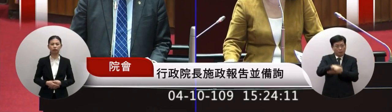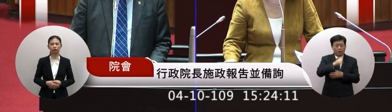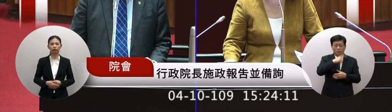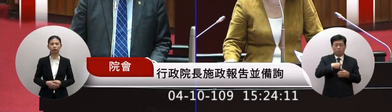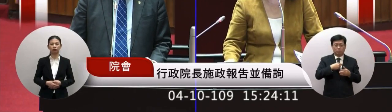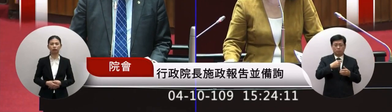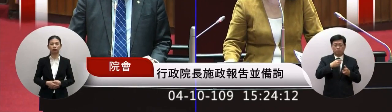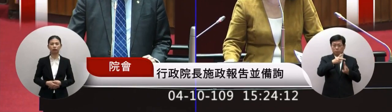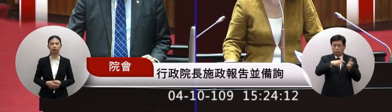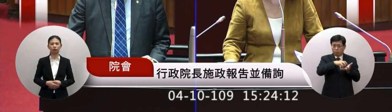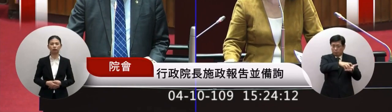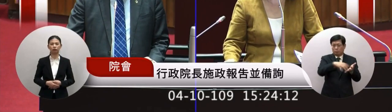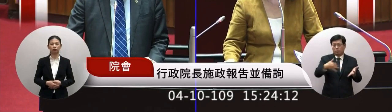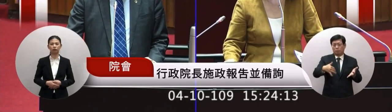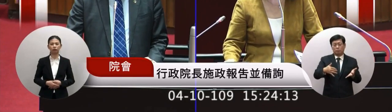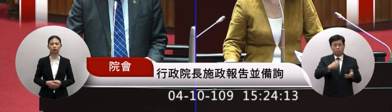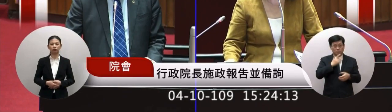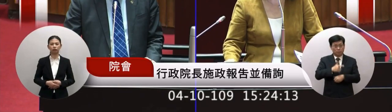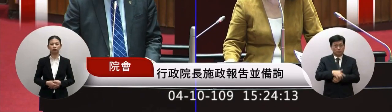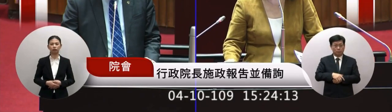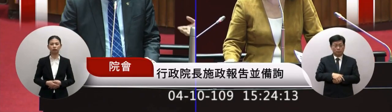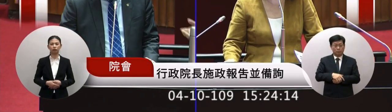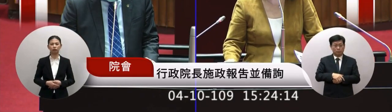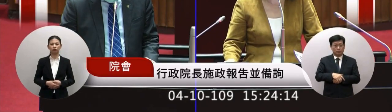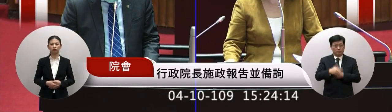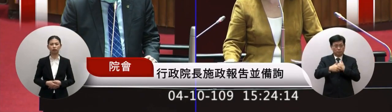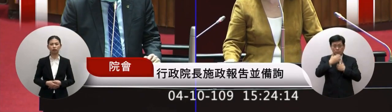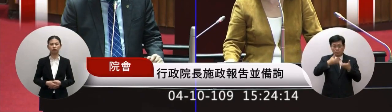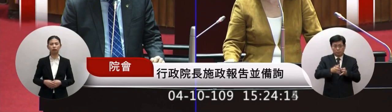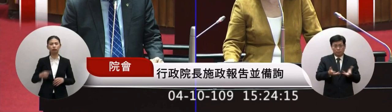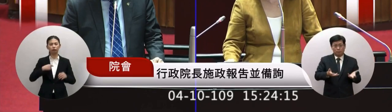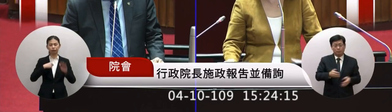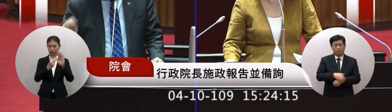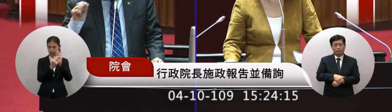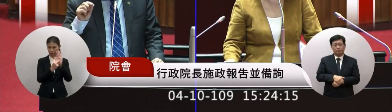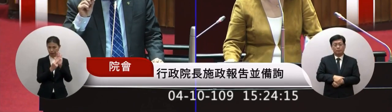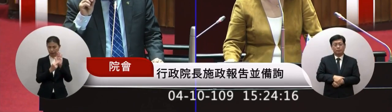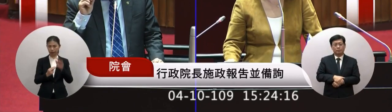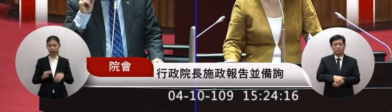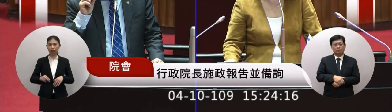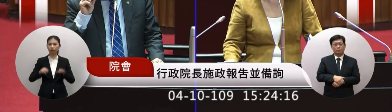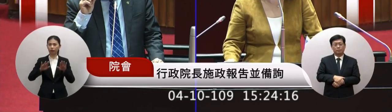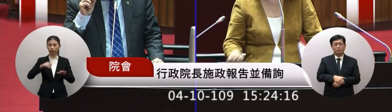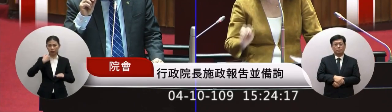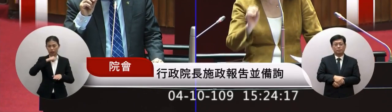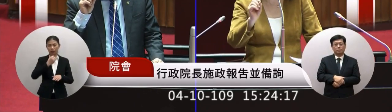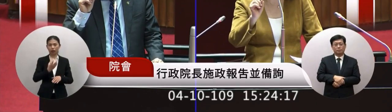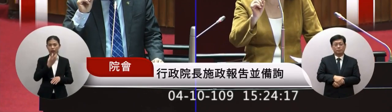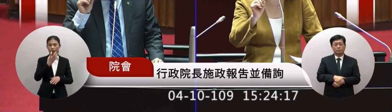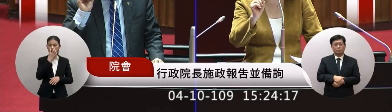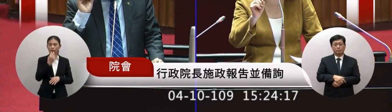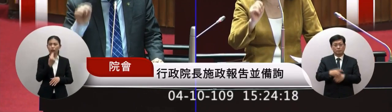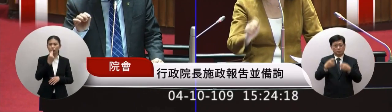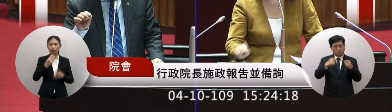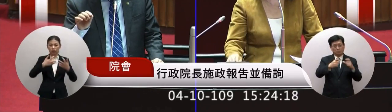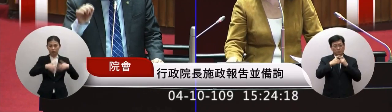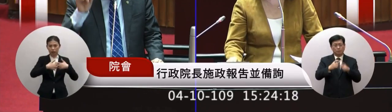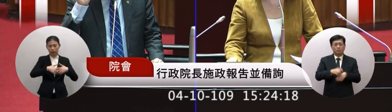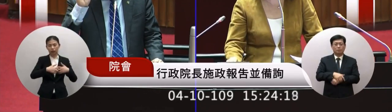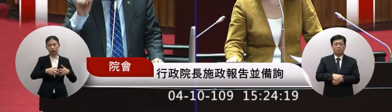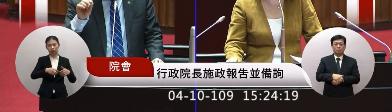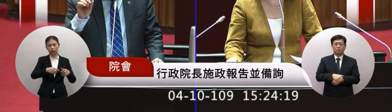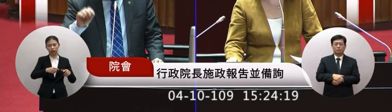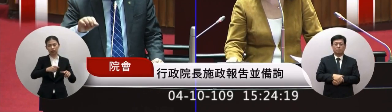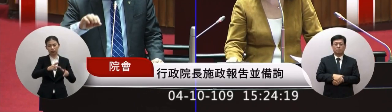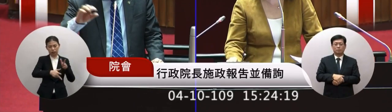的厂商核可，是吗？卫福部？ 跟委员说明，目前台湾所有做呼吸机的 零件厂 都有，那